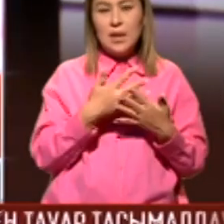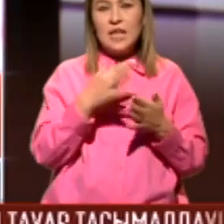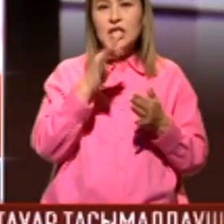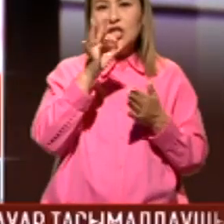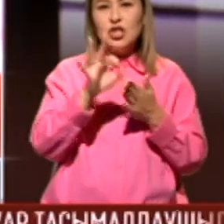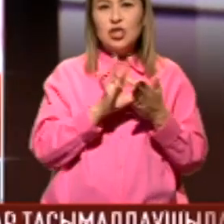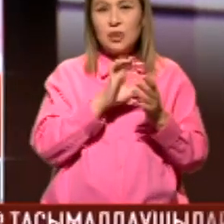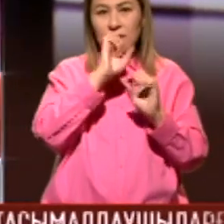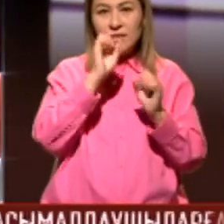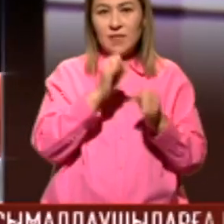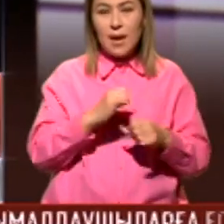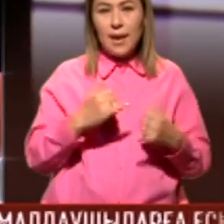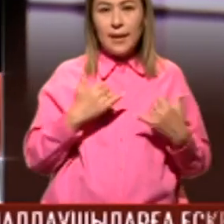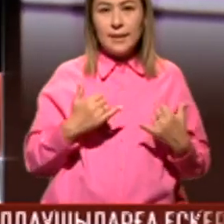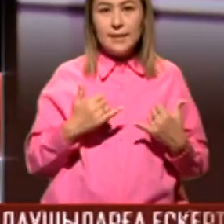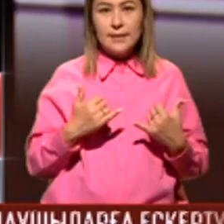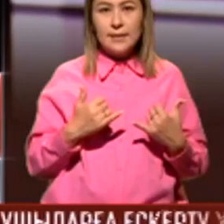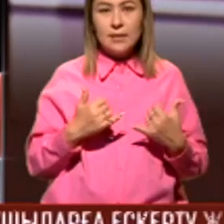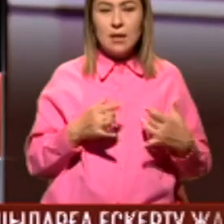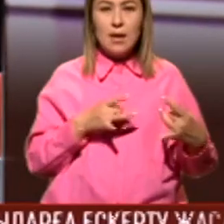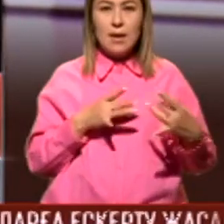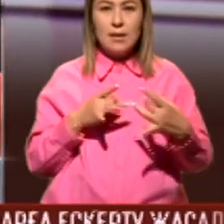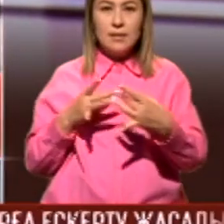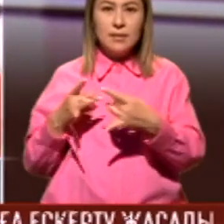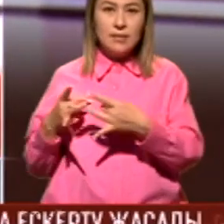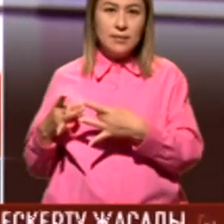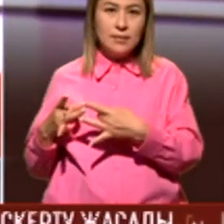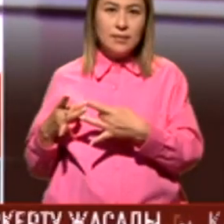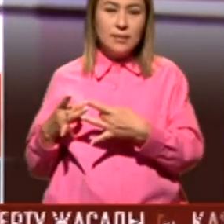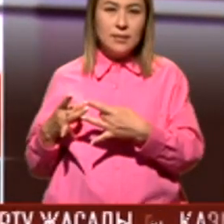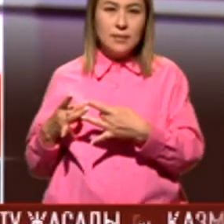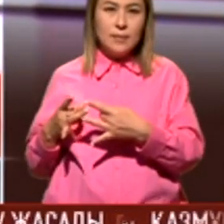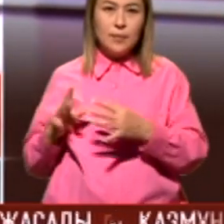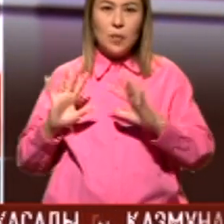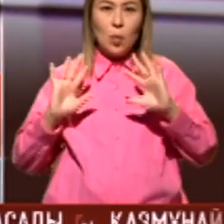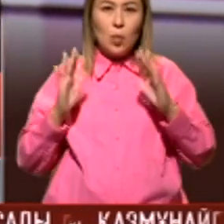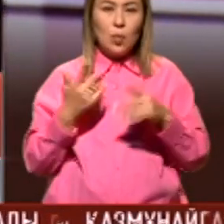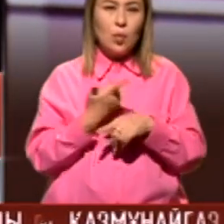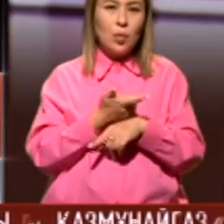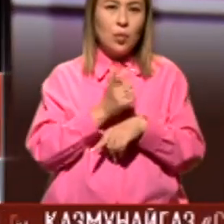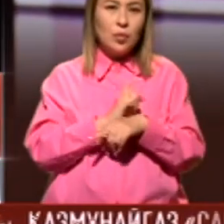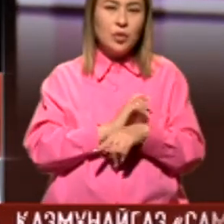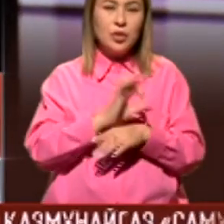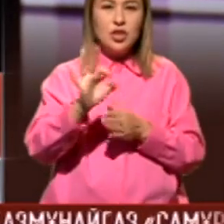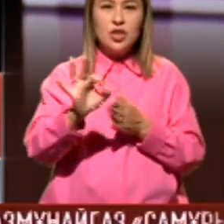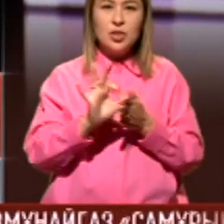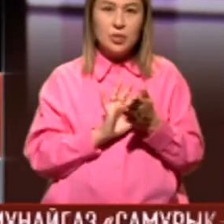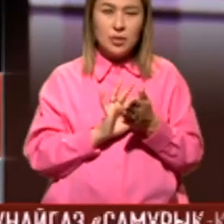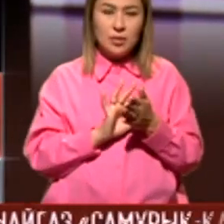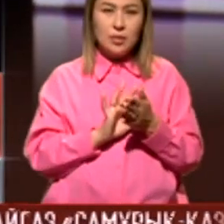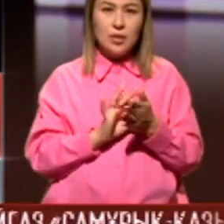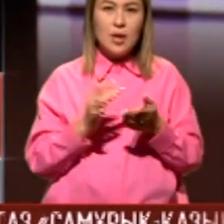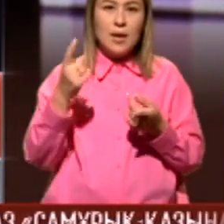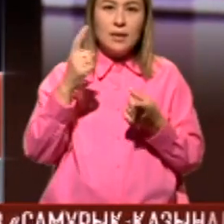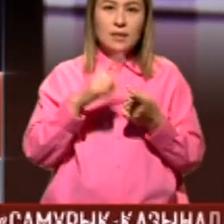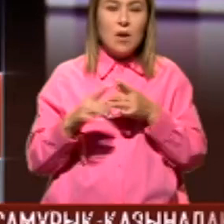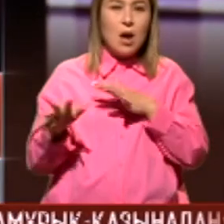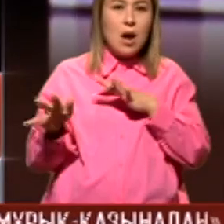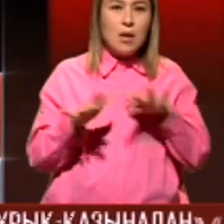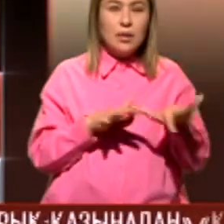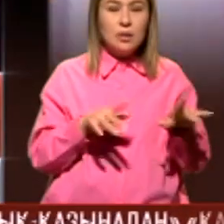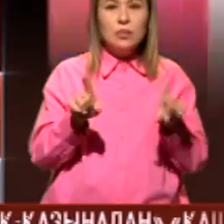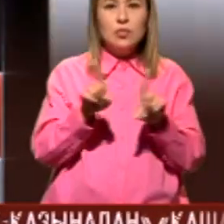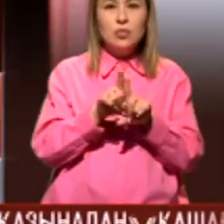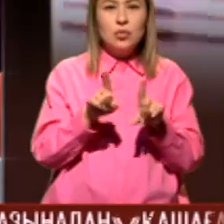болатыны, өйткені қазіргі қақтығыстар, қазіргі бір оқиғалар өте жедел жүріп жатыр. Соған байланысты әрекетің де жедел болу